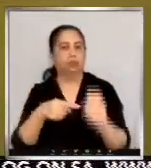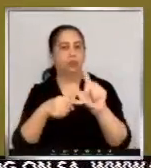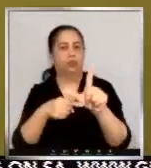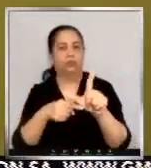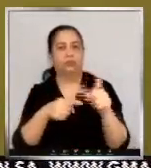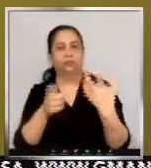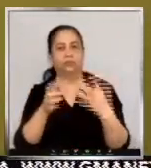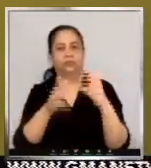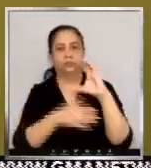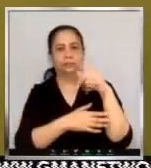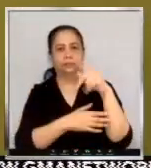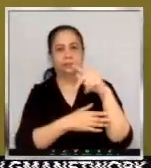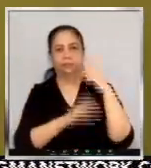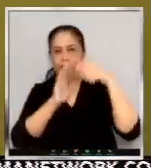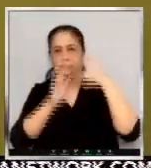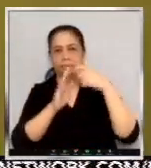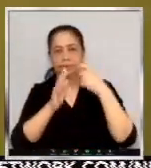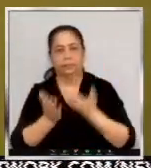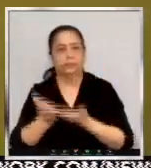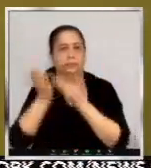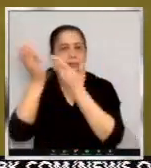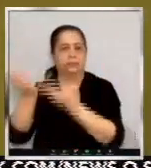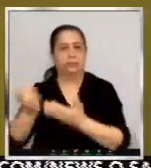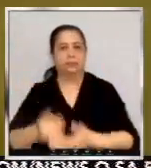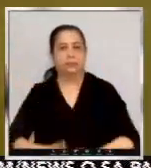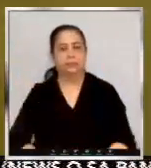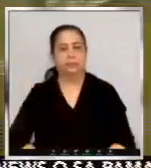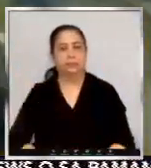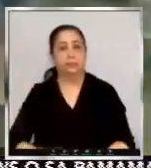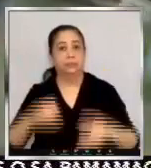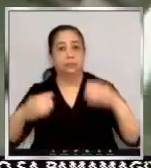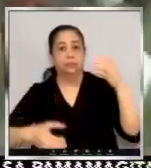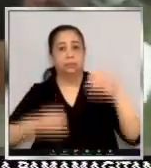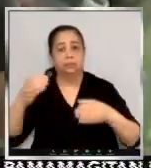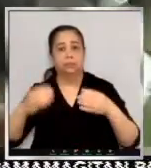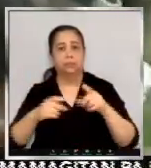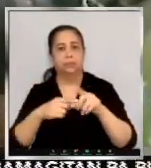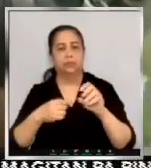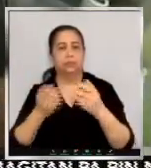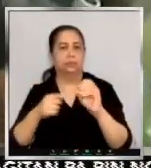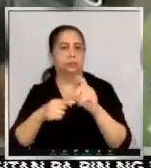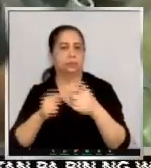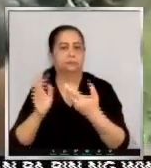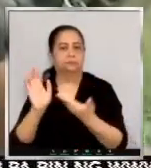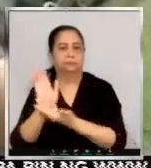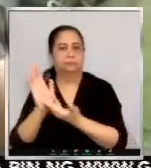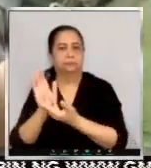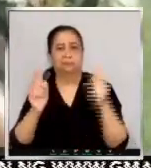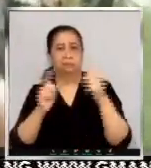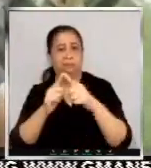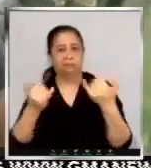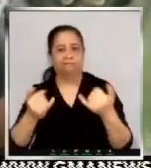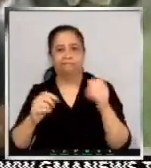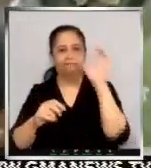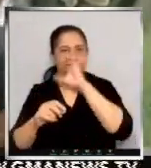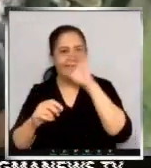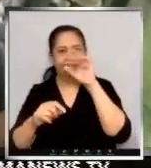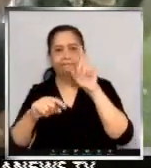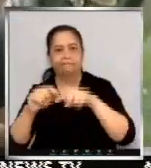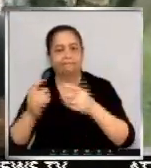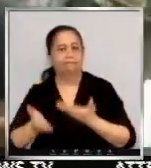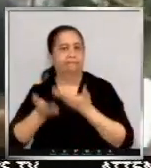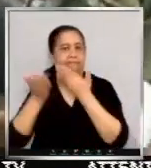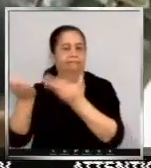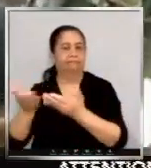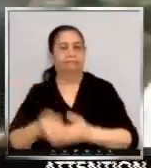ang maisumitin nila sa korte bilang isa sa mga ebidensya. Pero hanggang ngayon, hindi pa raw ito isinusumite sa kanila. Pati raw